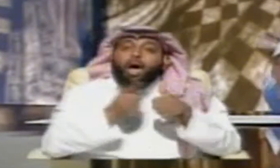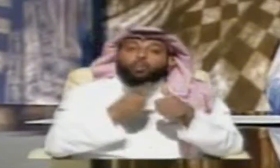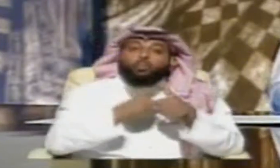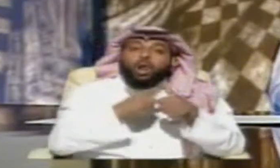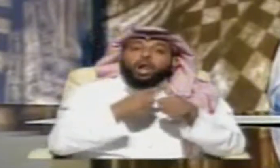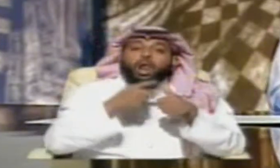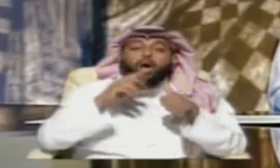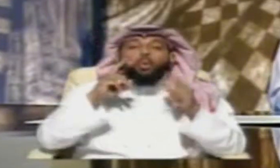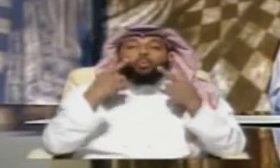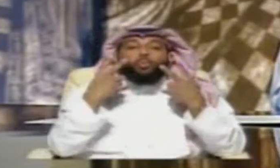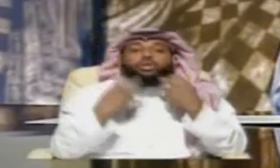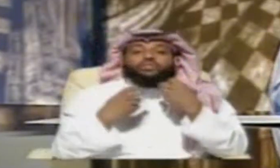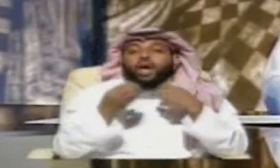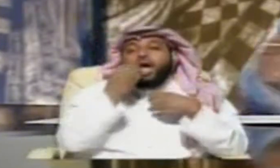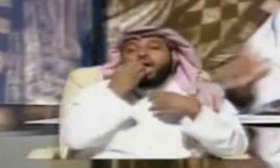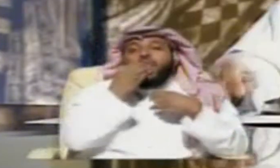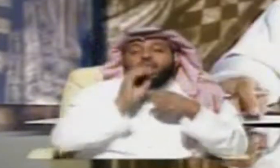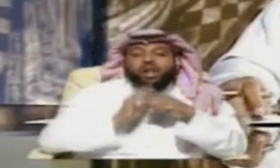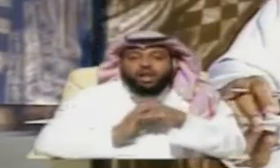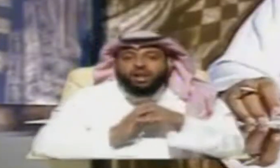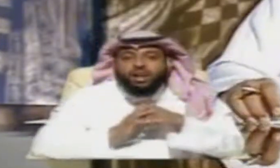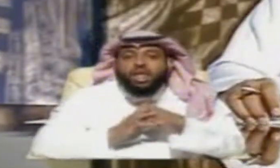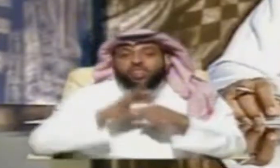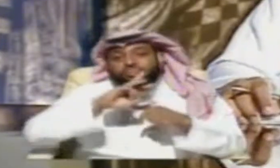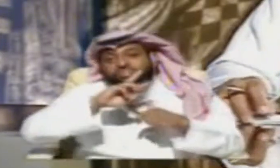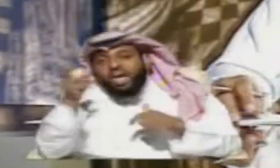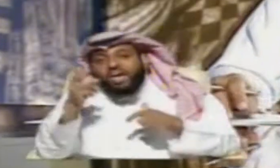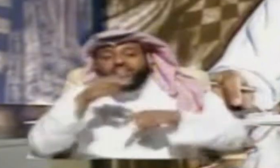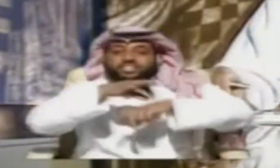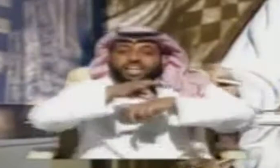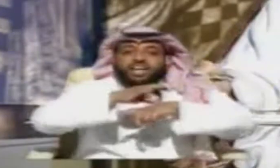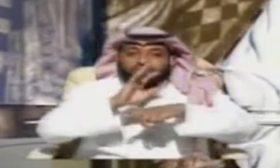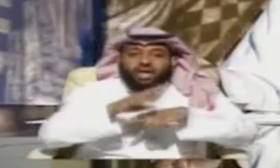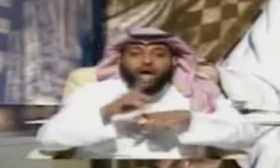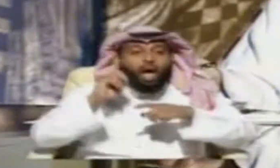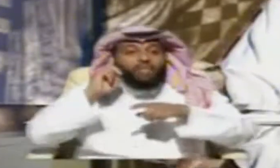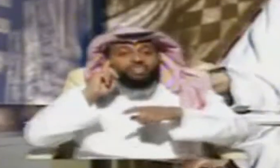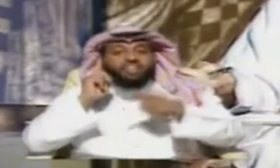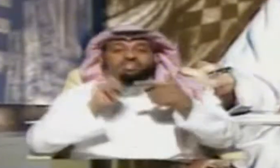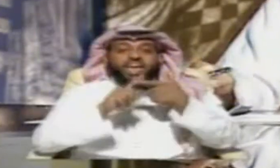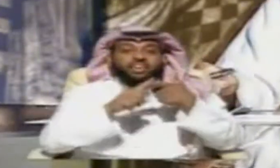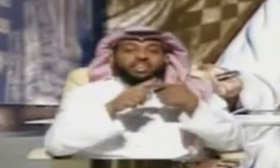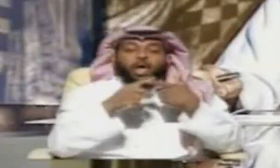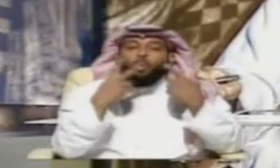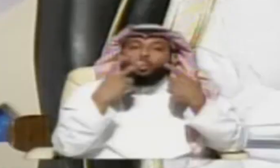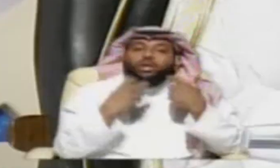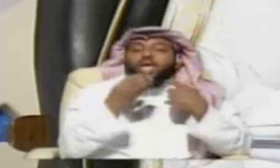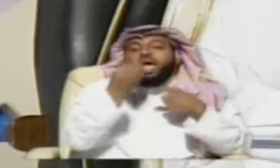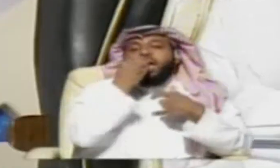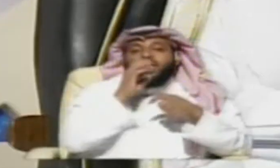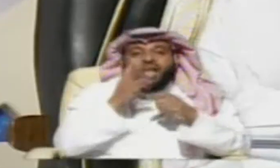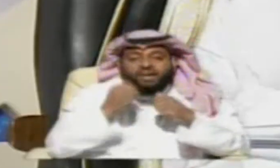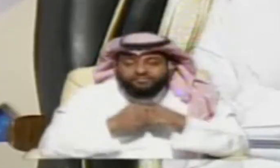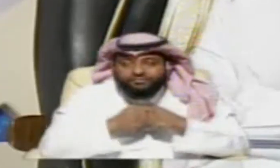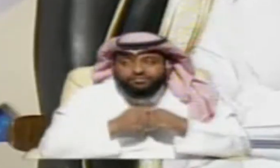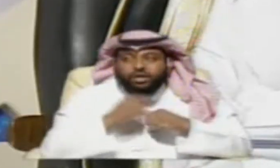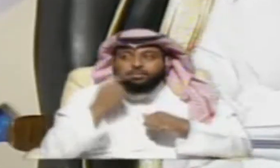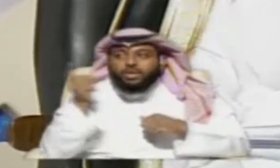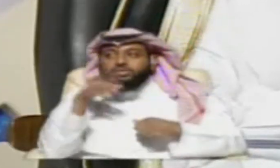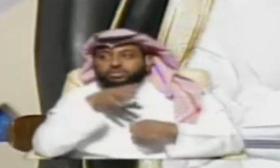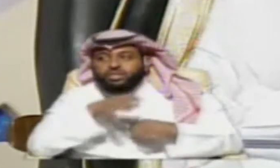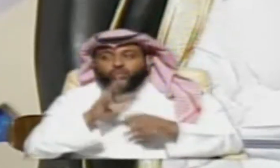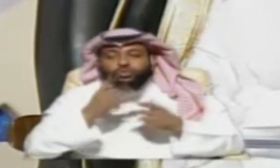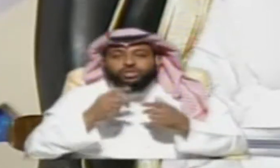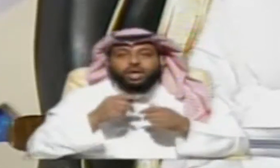أول الأذان الأول، ومنهم من يمسك على الأذان الثاني، فأيهما الصحيح وأيهما المشروع؟ نقول الإمساك يكون مع